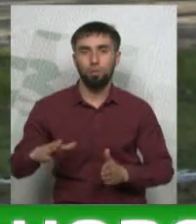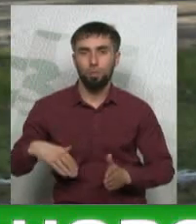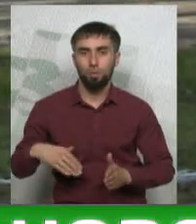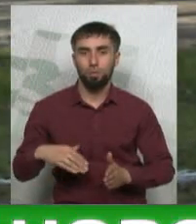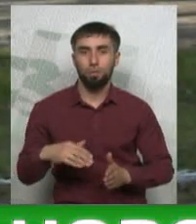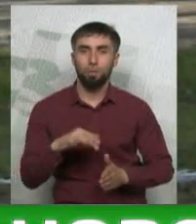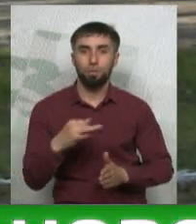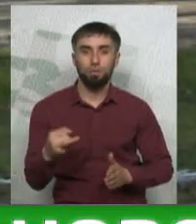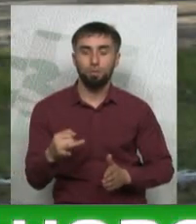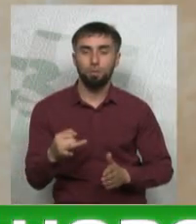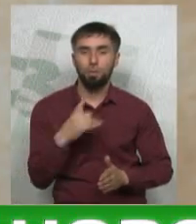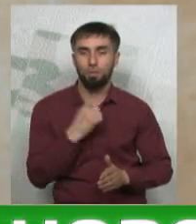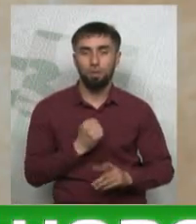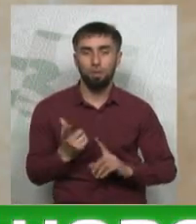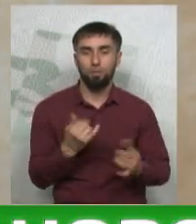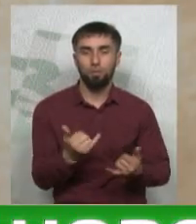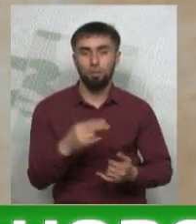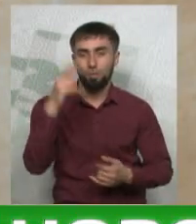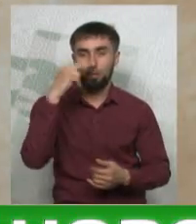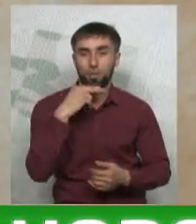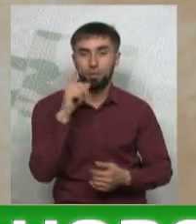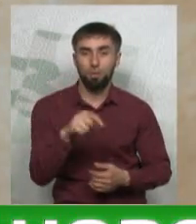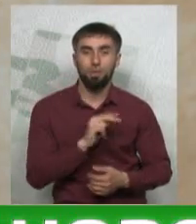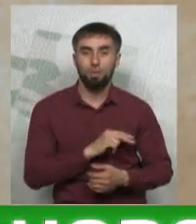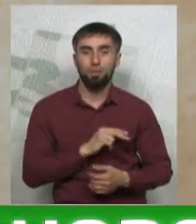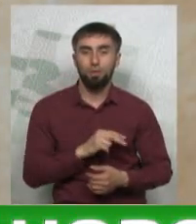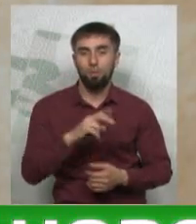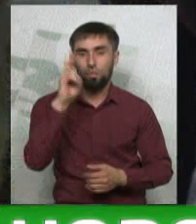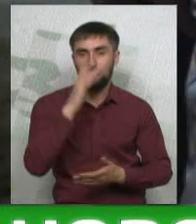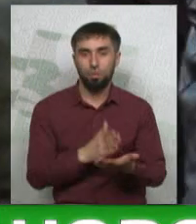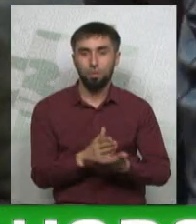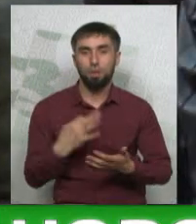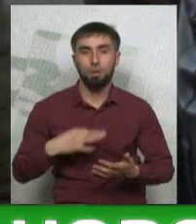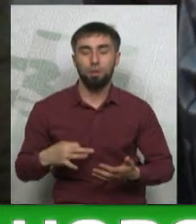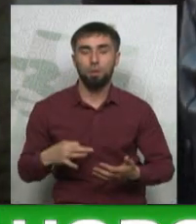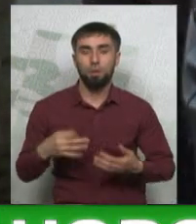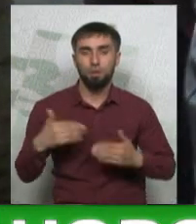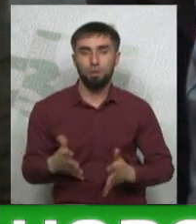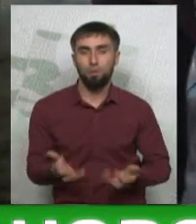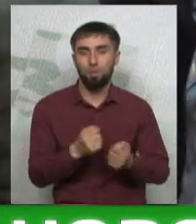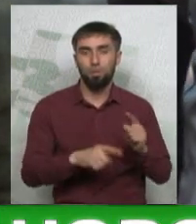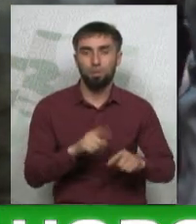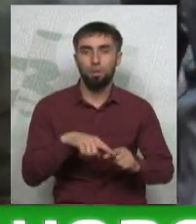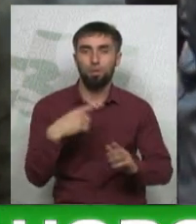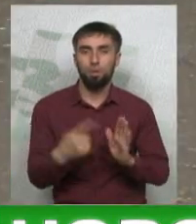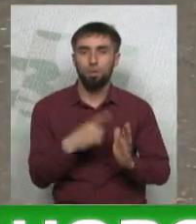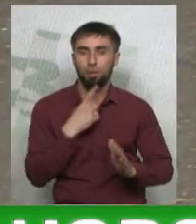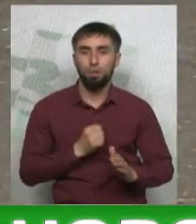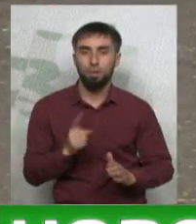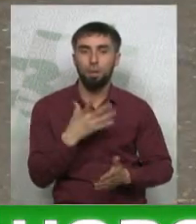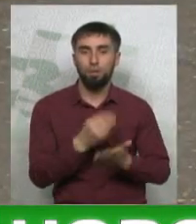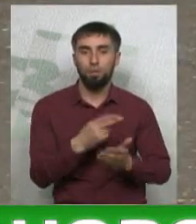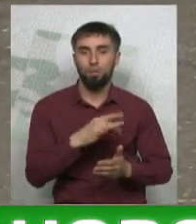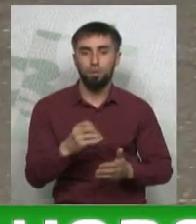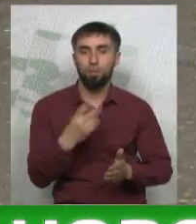и отслужить сейчас. Отец Ахмеда Тамбиева работает на госслужбе. Сын решил поддержать родителя в вопросе призыва и на своем